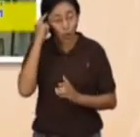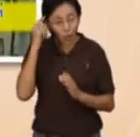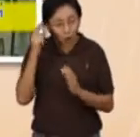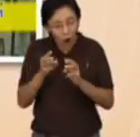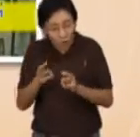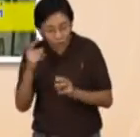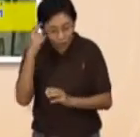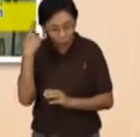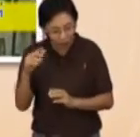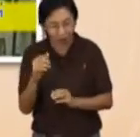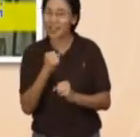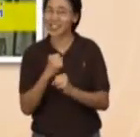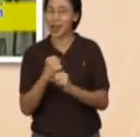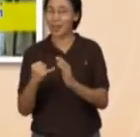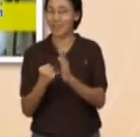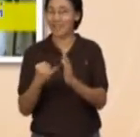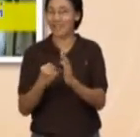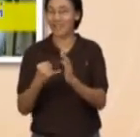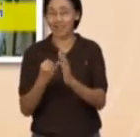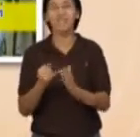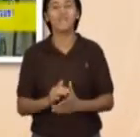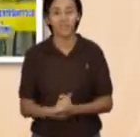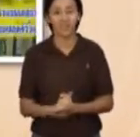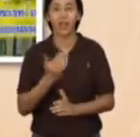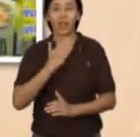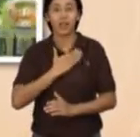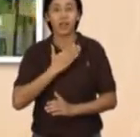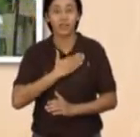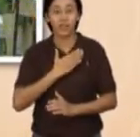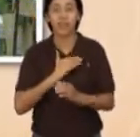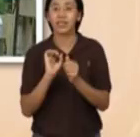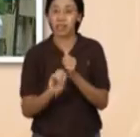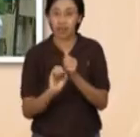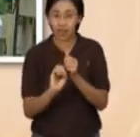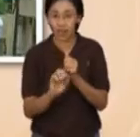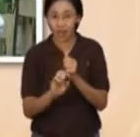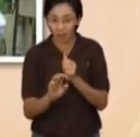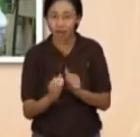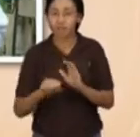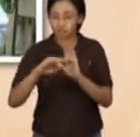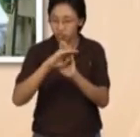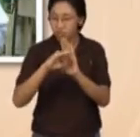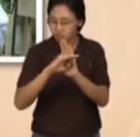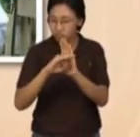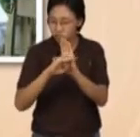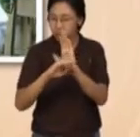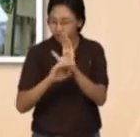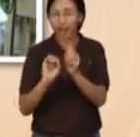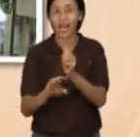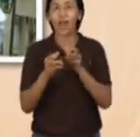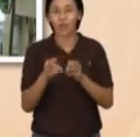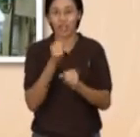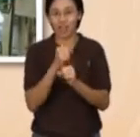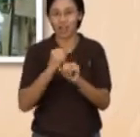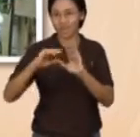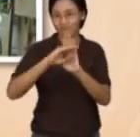ไม่ยากครับเพราะว่าเดี๋ยวผมจะแนะนำแล้วก็บอกขั้นตอนการทำให้นะครับ ทำง่ายๆใช่ไหมค